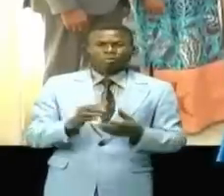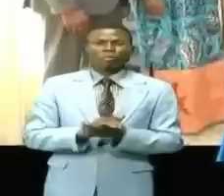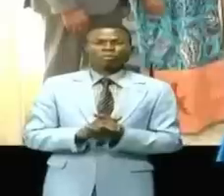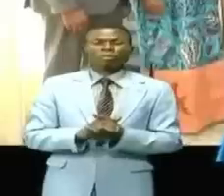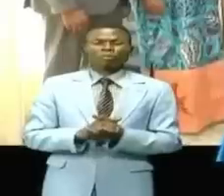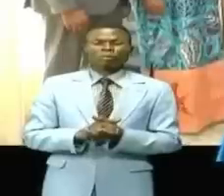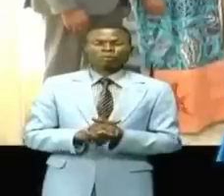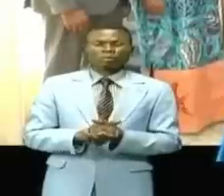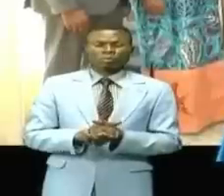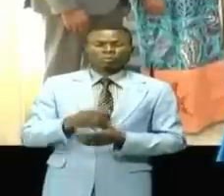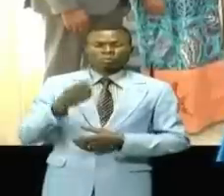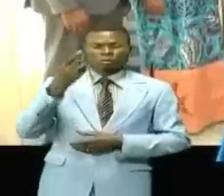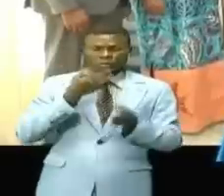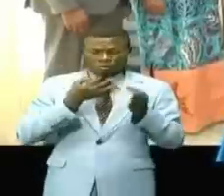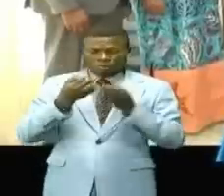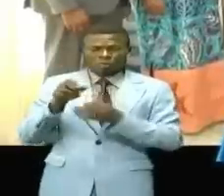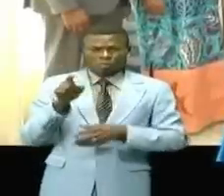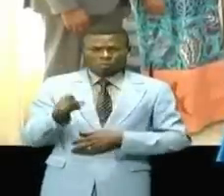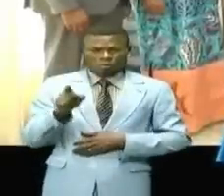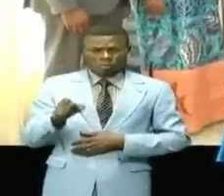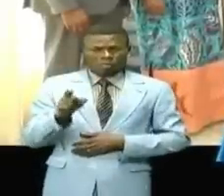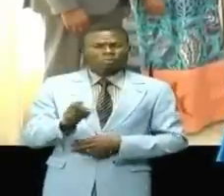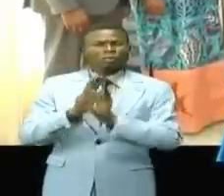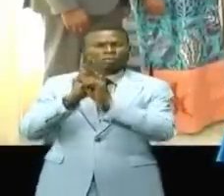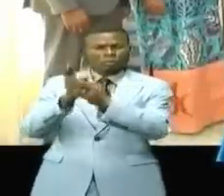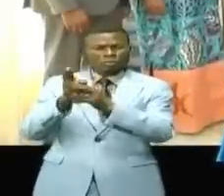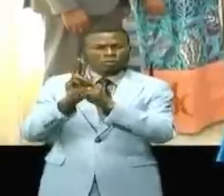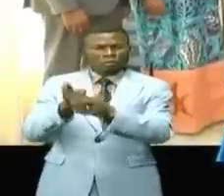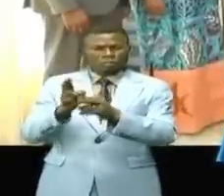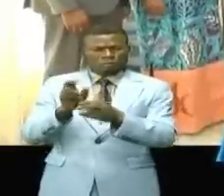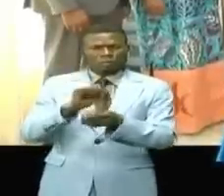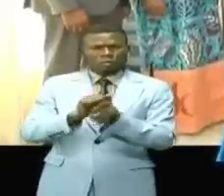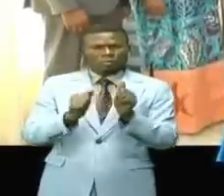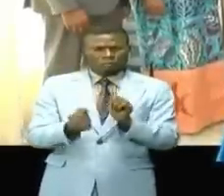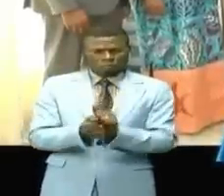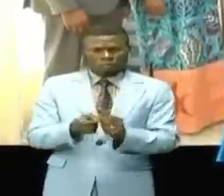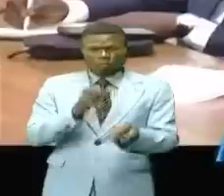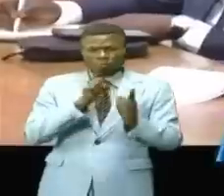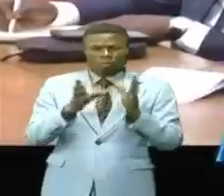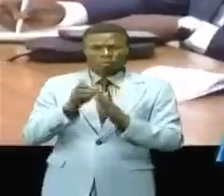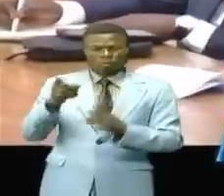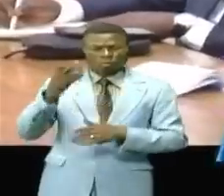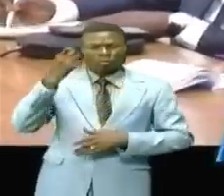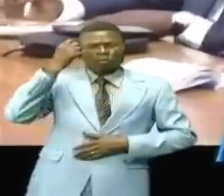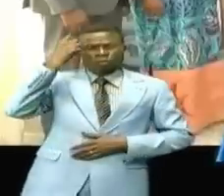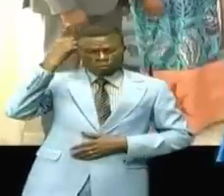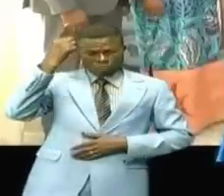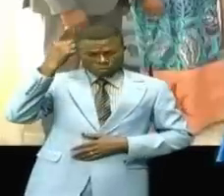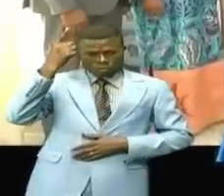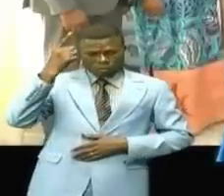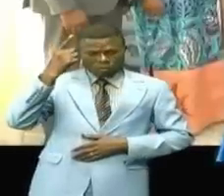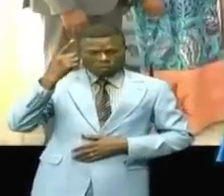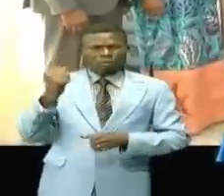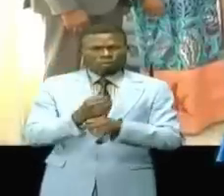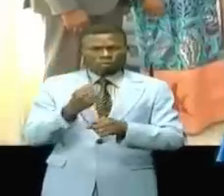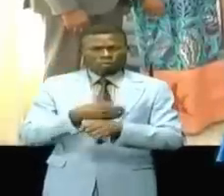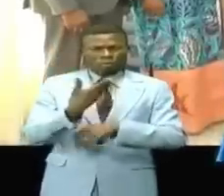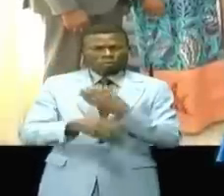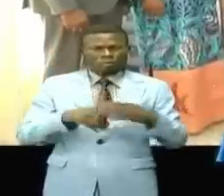l'Assemblée nationale pour faire un peu le point, échanger et comprendre ce qui se passe dans le